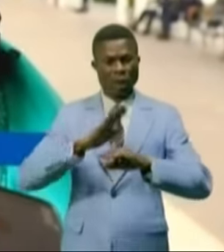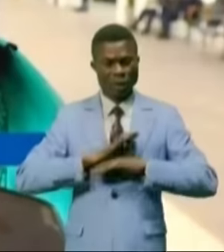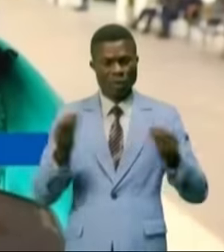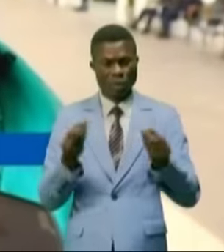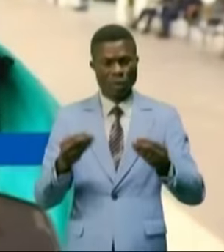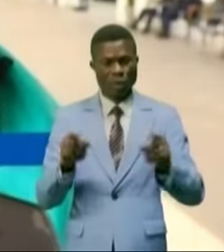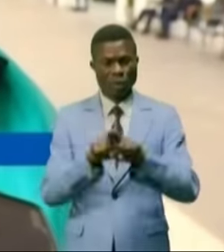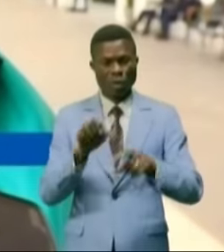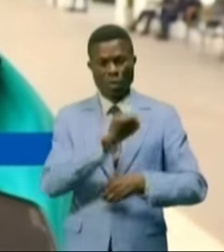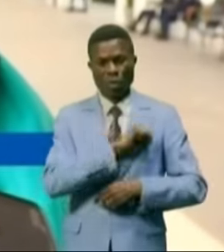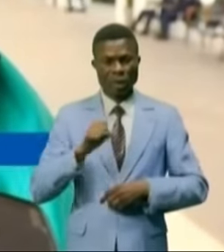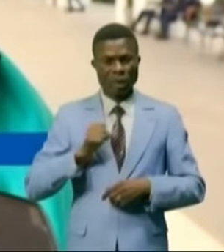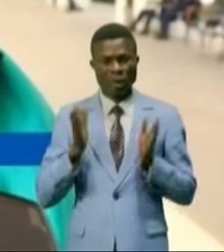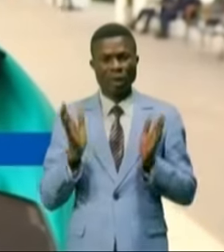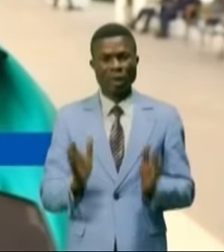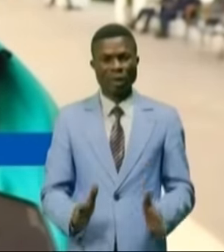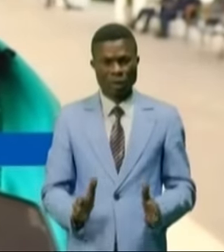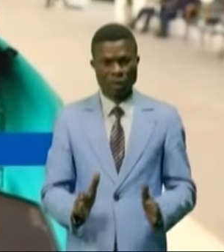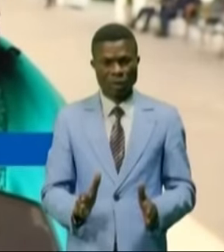tant que sénateurs.